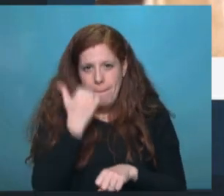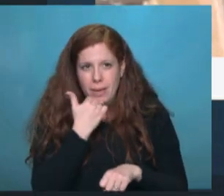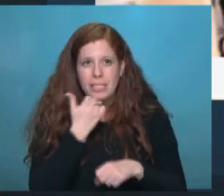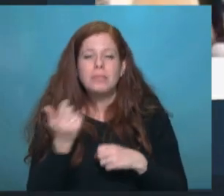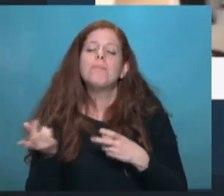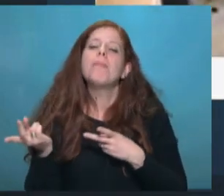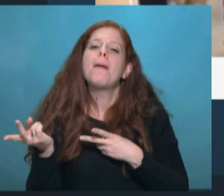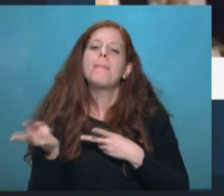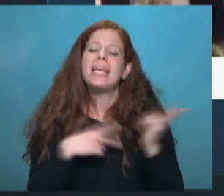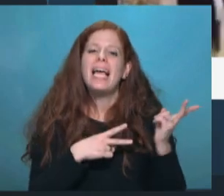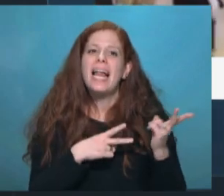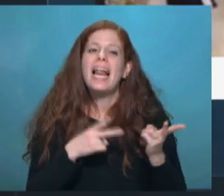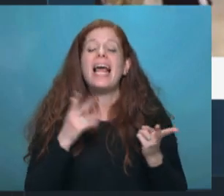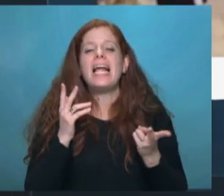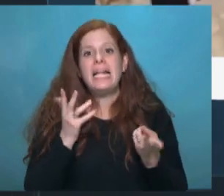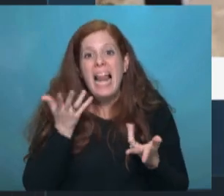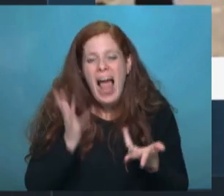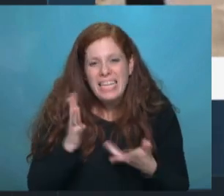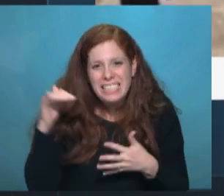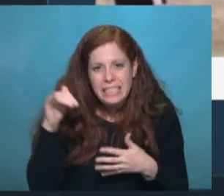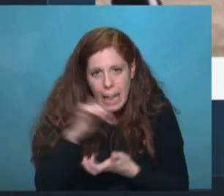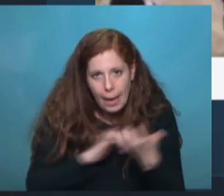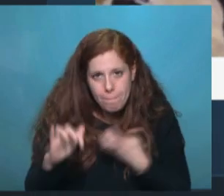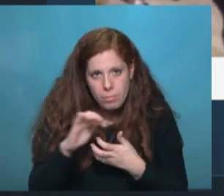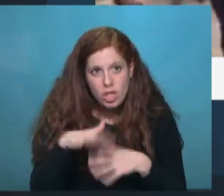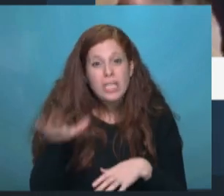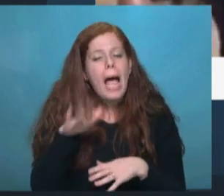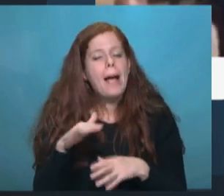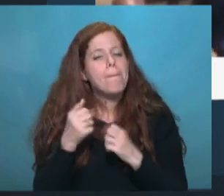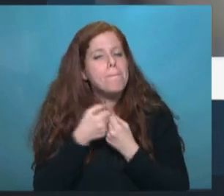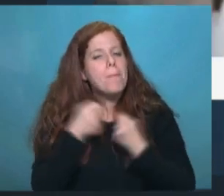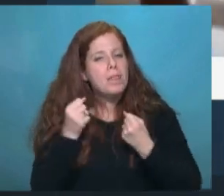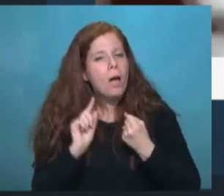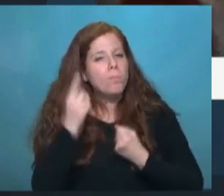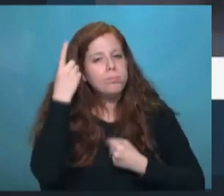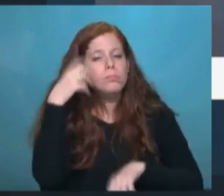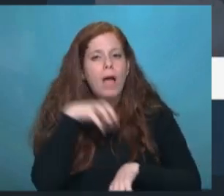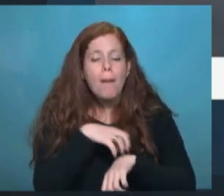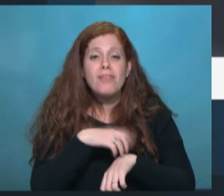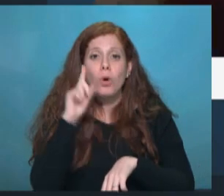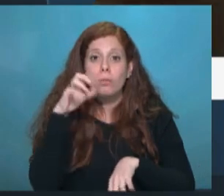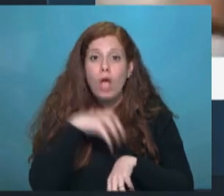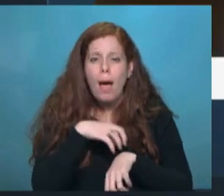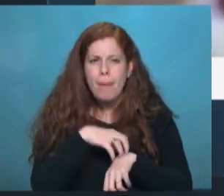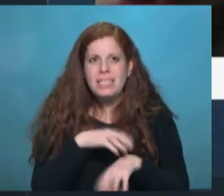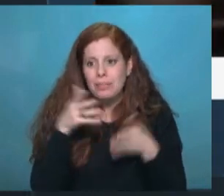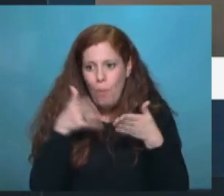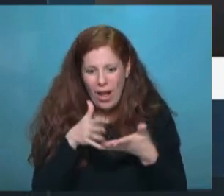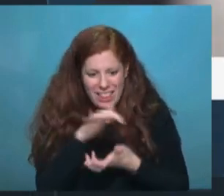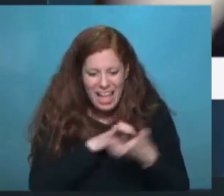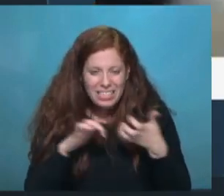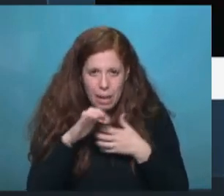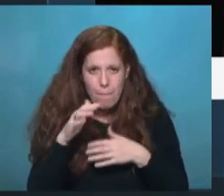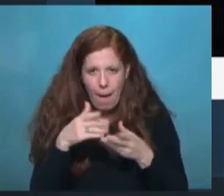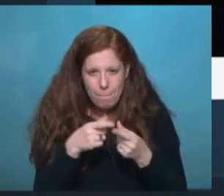להסלים, לעורר את השטח, גם מתיחות גוברת בהר הבית, ואנחנו יודעים שהר הבית מהווה מוקד להסלמה בכל הגדה,